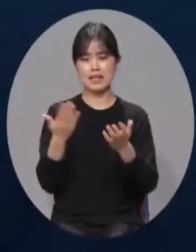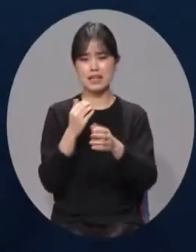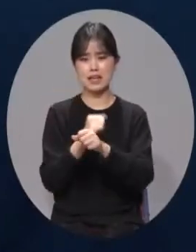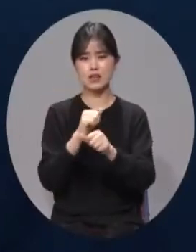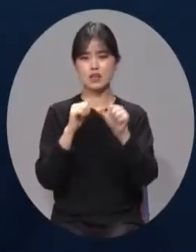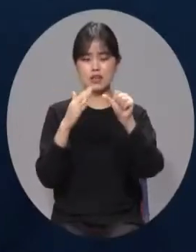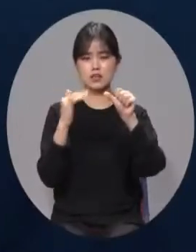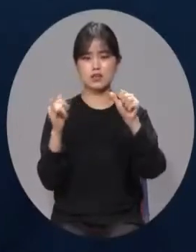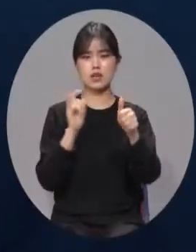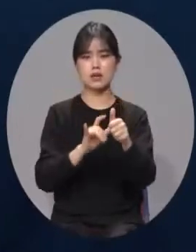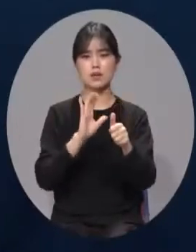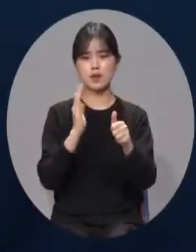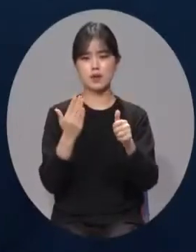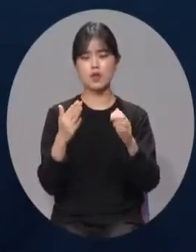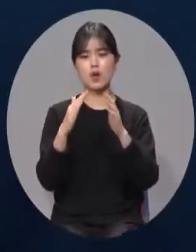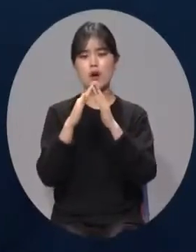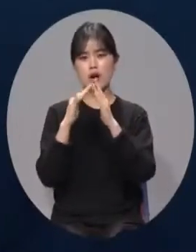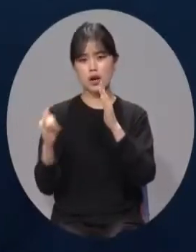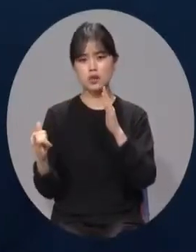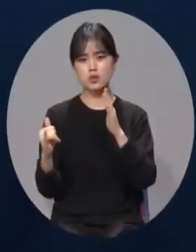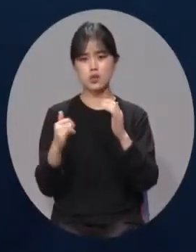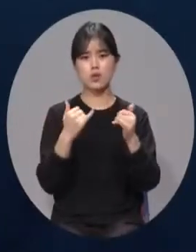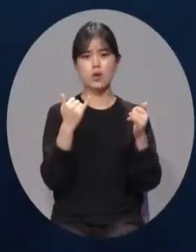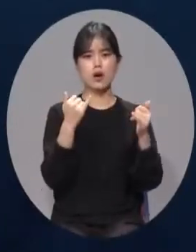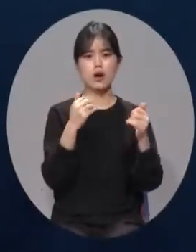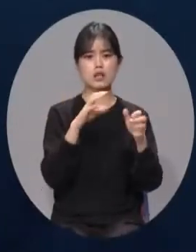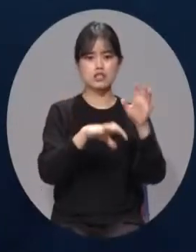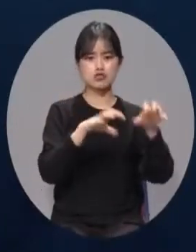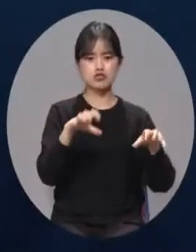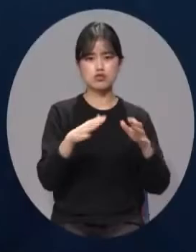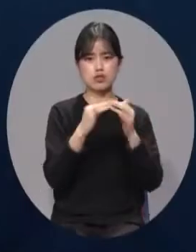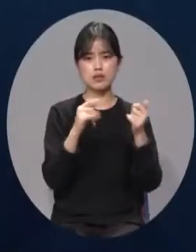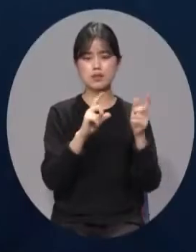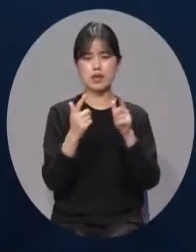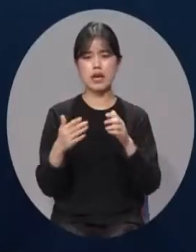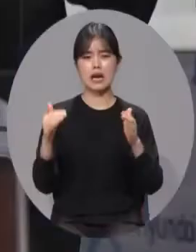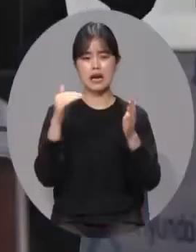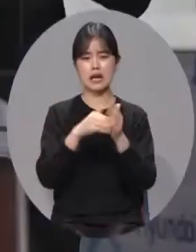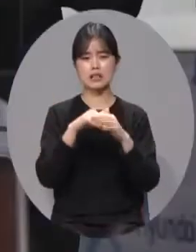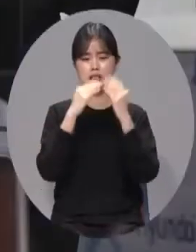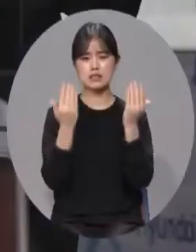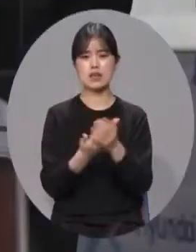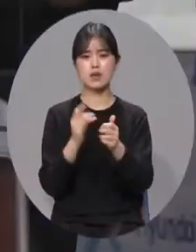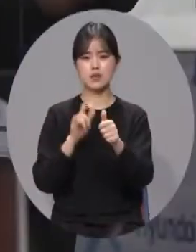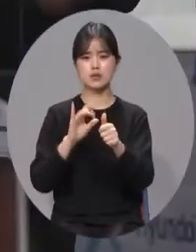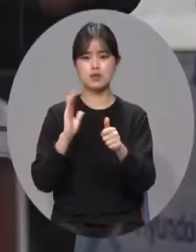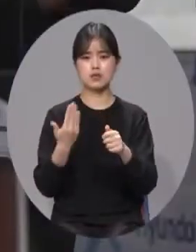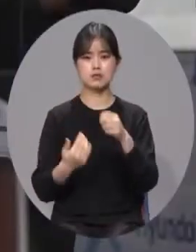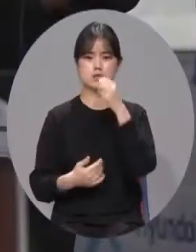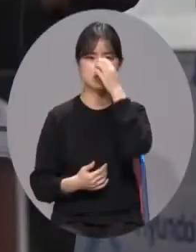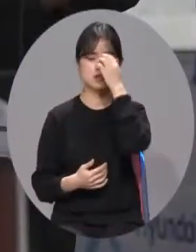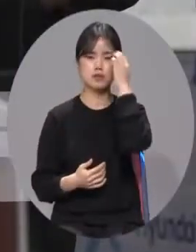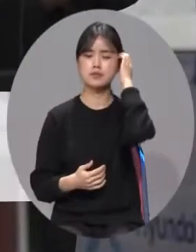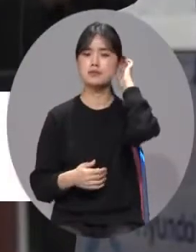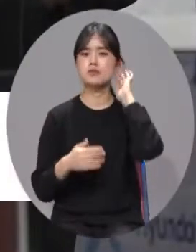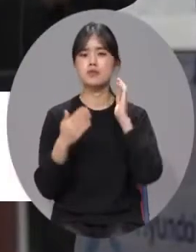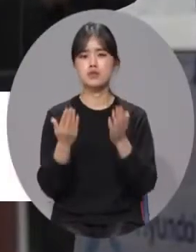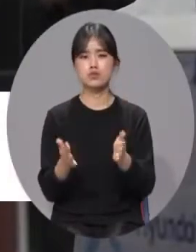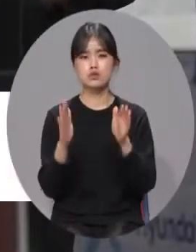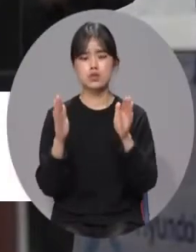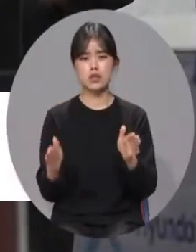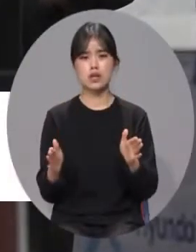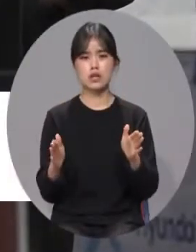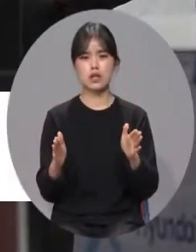감염됐고 가족과 이웃주민까지 양성 판정을 받았습니다. 휴식간에